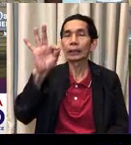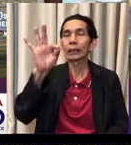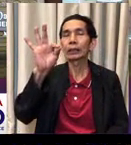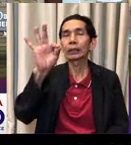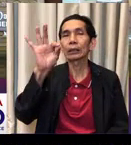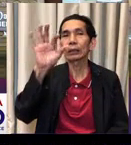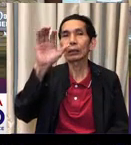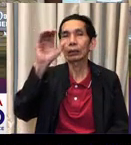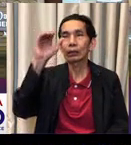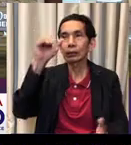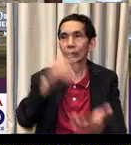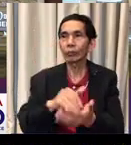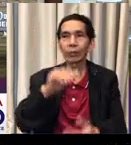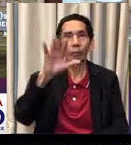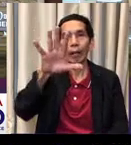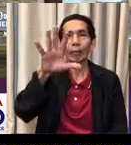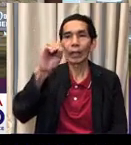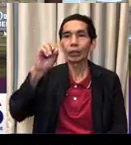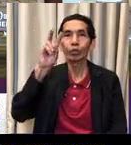9,502.